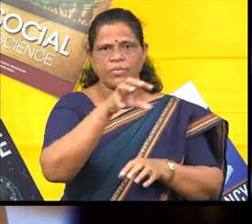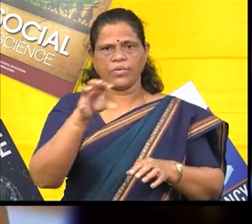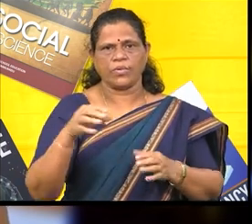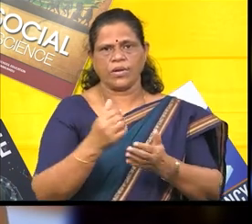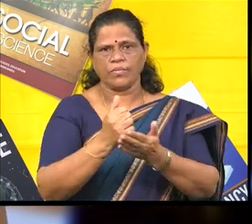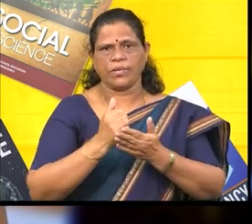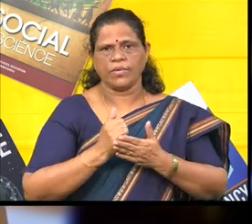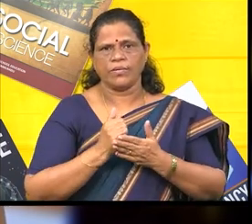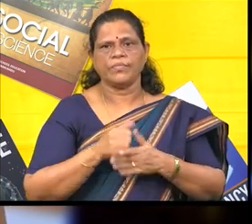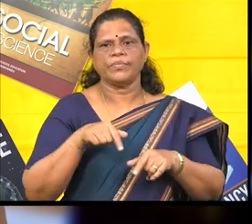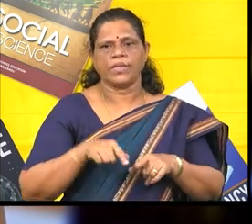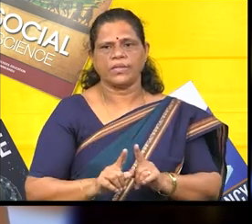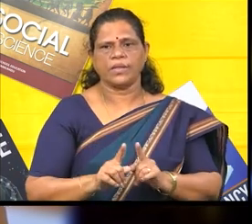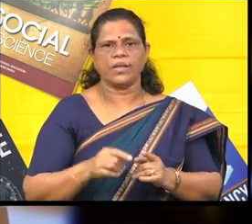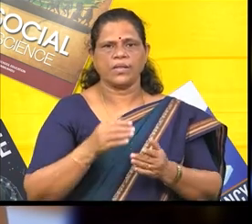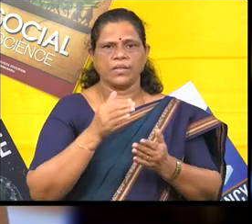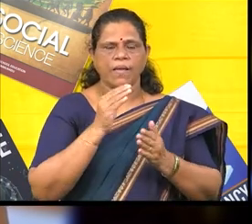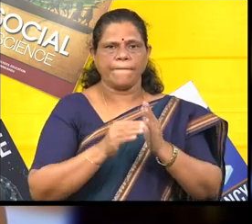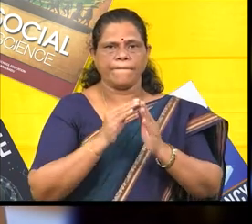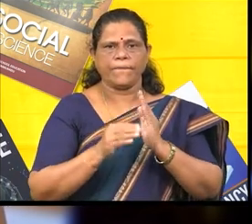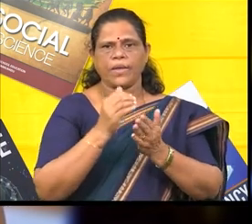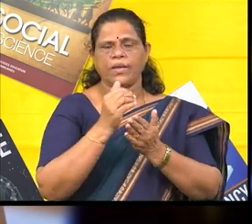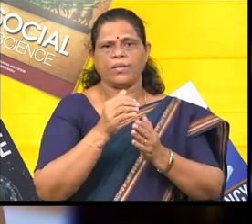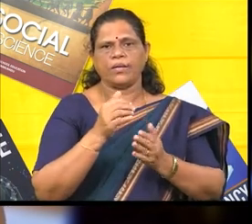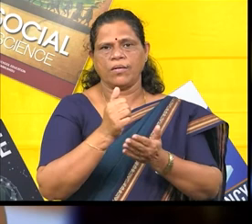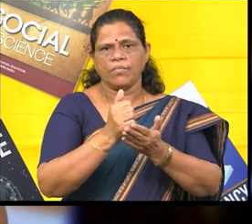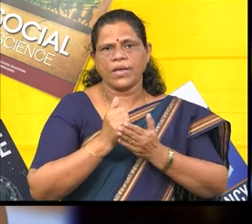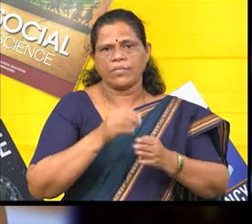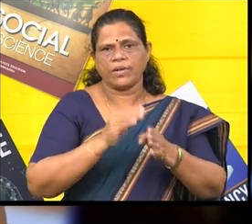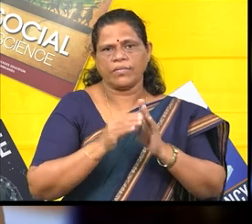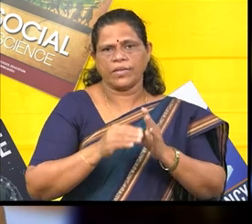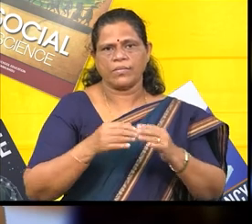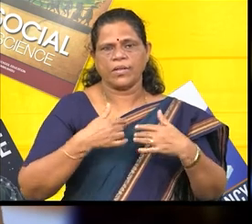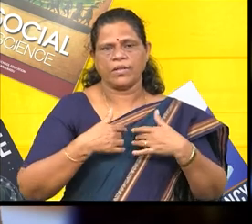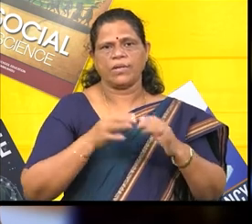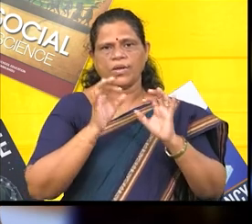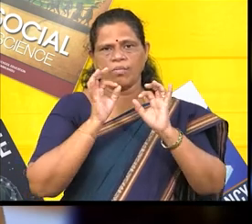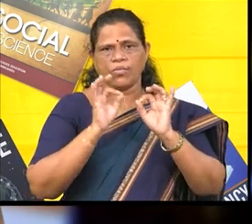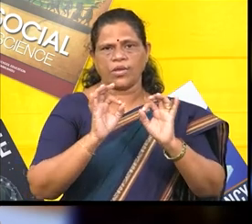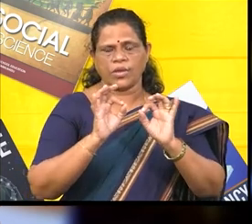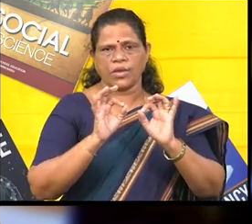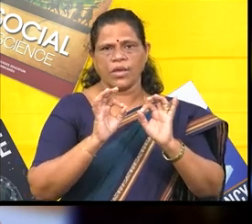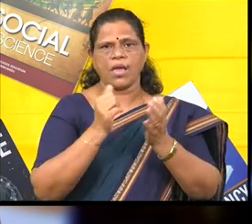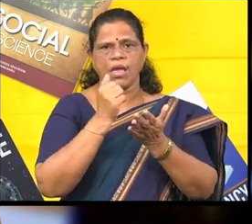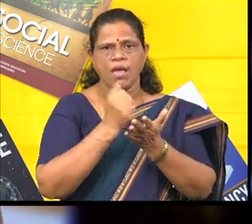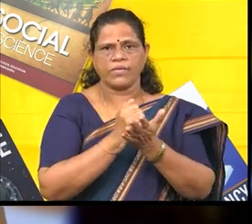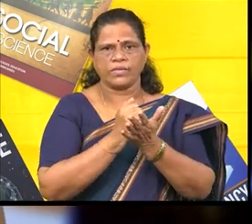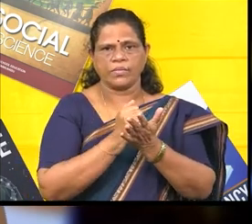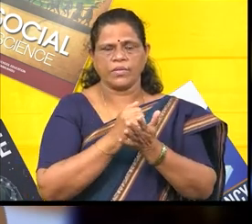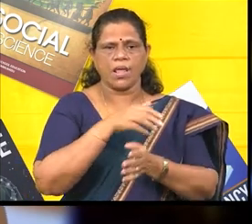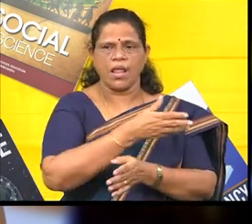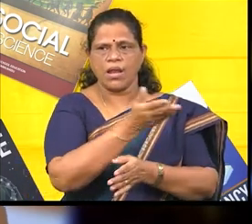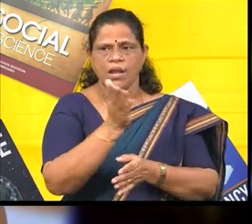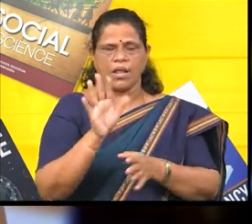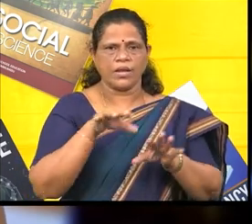பயன்படுத்துகிறோம். அதனால் இந்த பயன்பாட்டு வேதியியல் பயன்பாடுகள்ங்கிறது நமக்கு மிக முக்கிய அவசியமான ஒன்று.